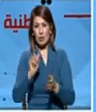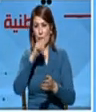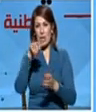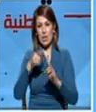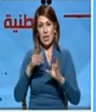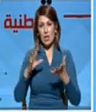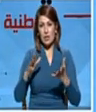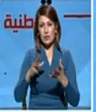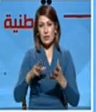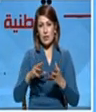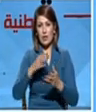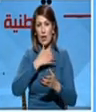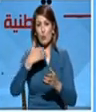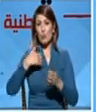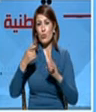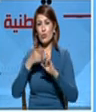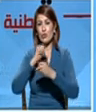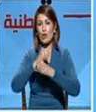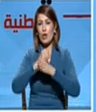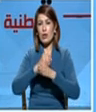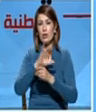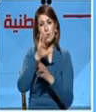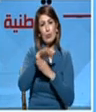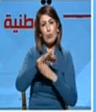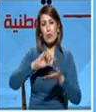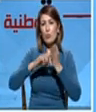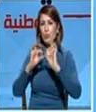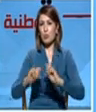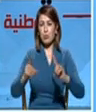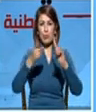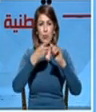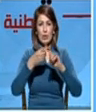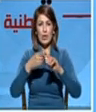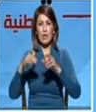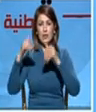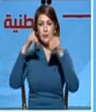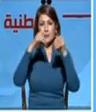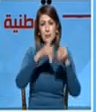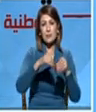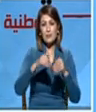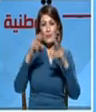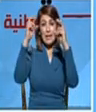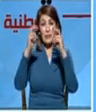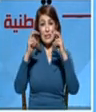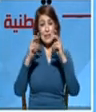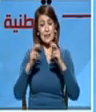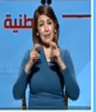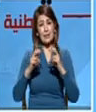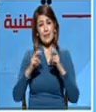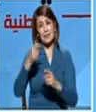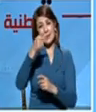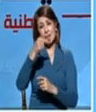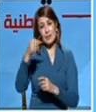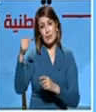والصناعيه والمهن والحرف الصغرى بامتياز المرافقه للحد من التداعيات السلبيه